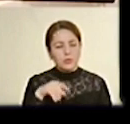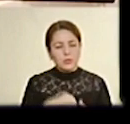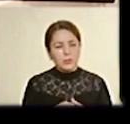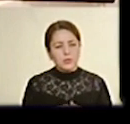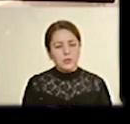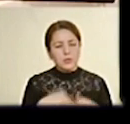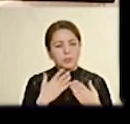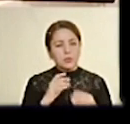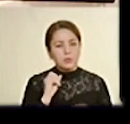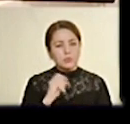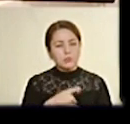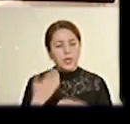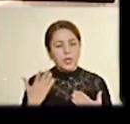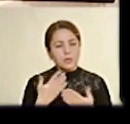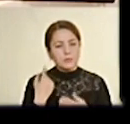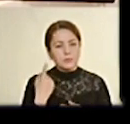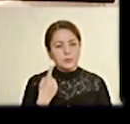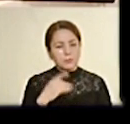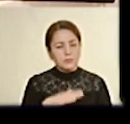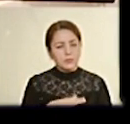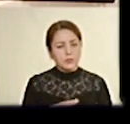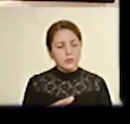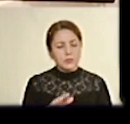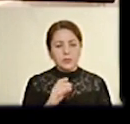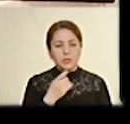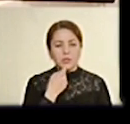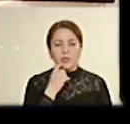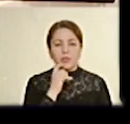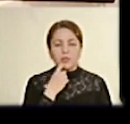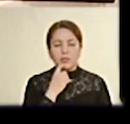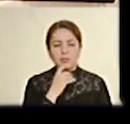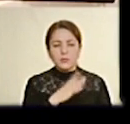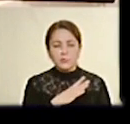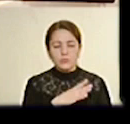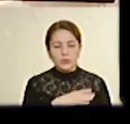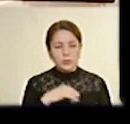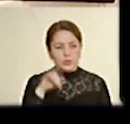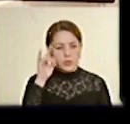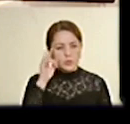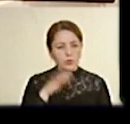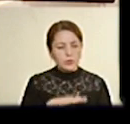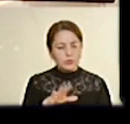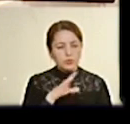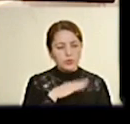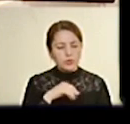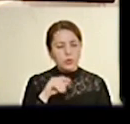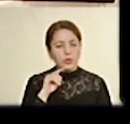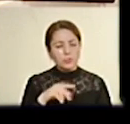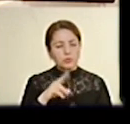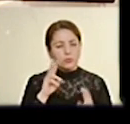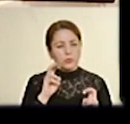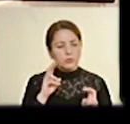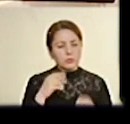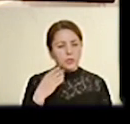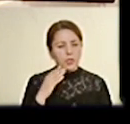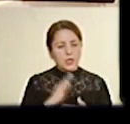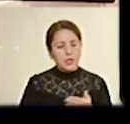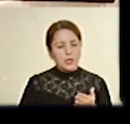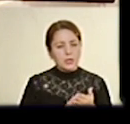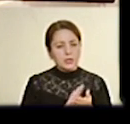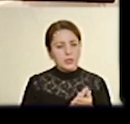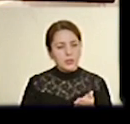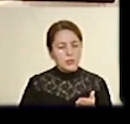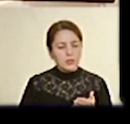quyidagi topshiriqlardan qaysi birini bajarishda xatoliklarga yo'l qo'ygan bo'lsangiz, imkon qadar shu mavzularni